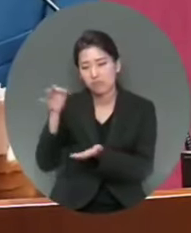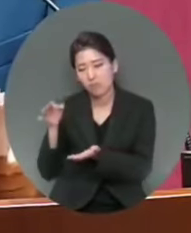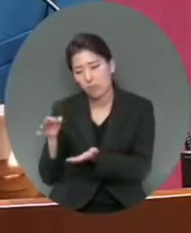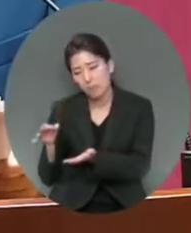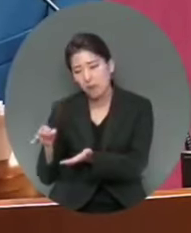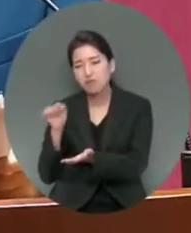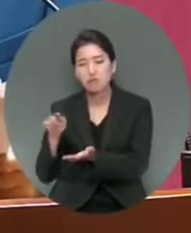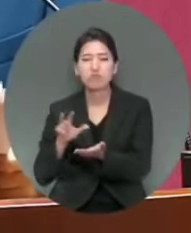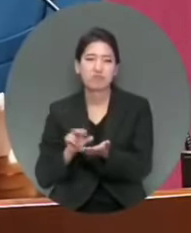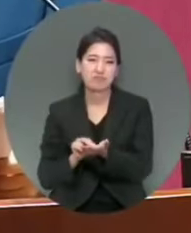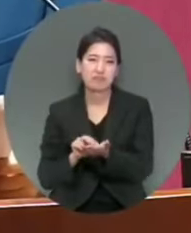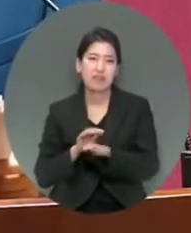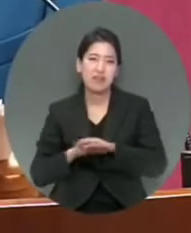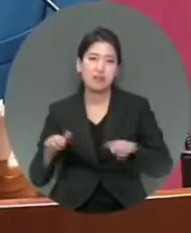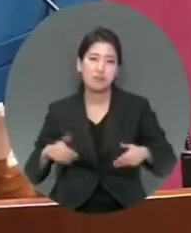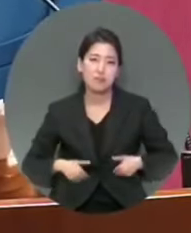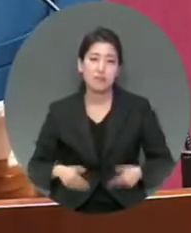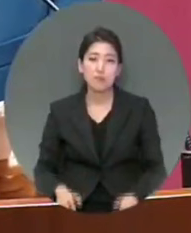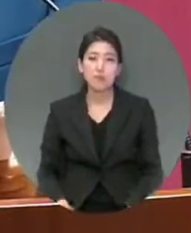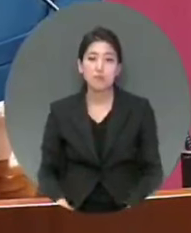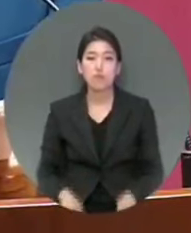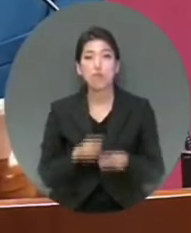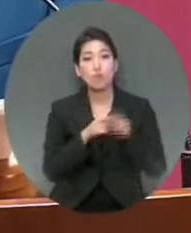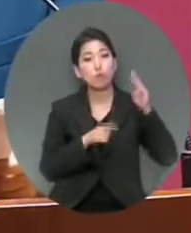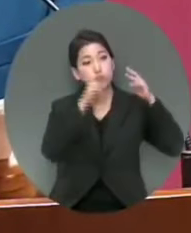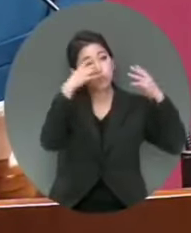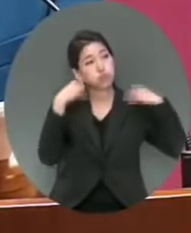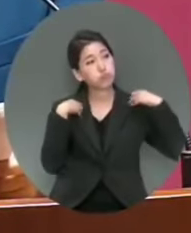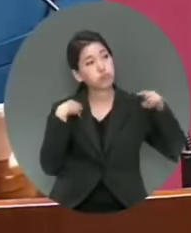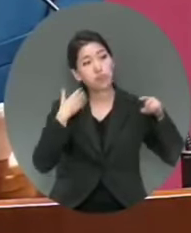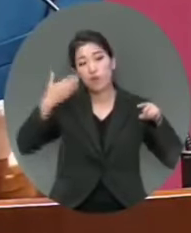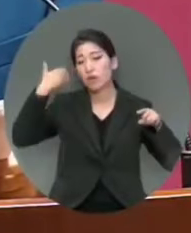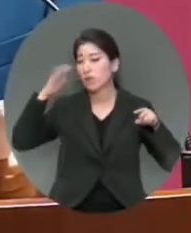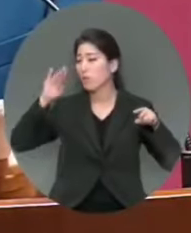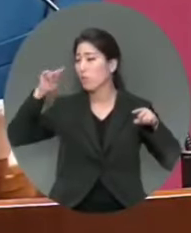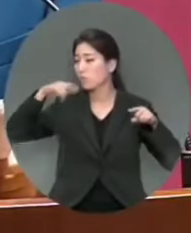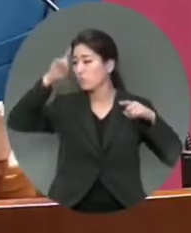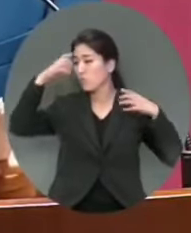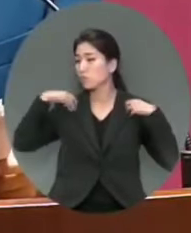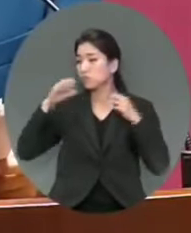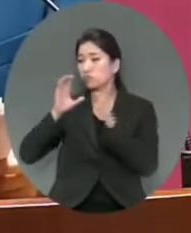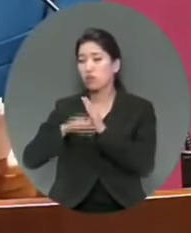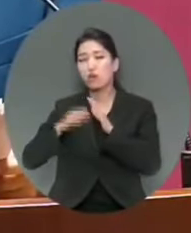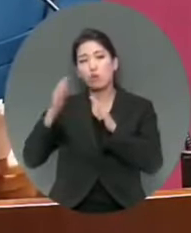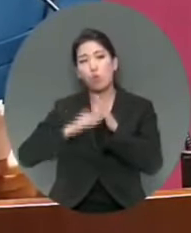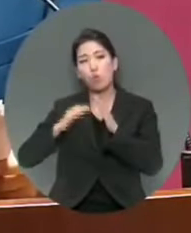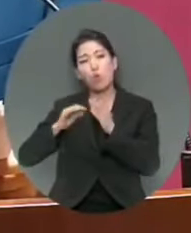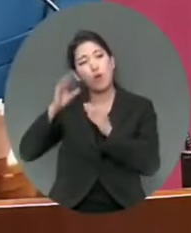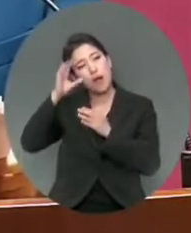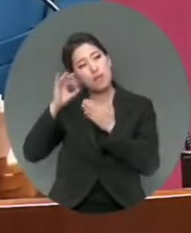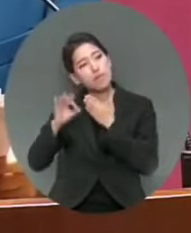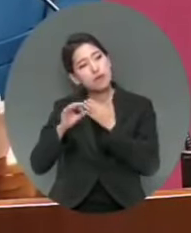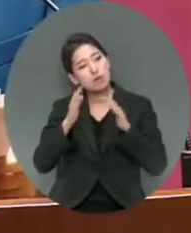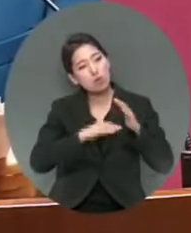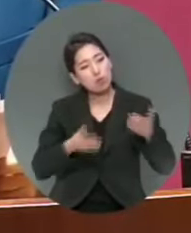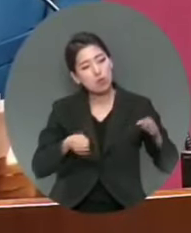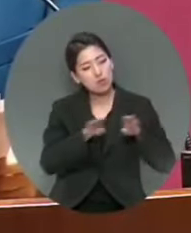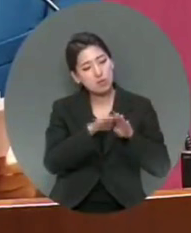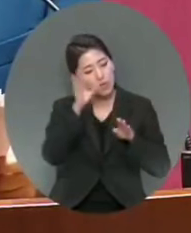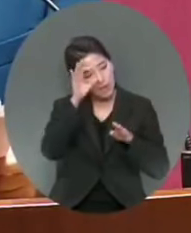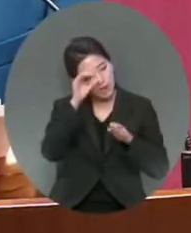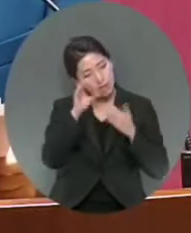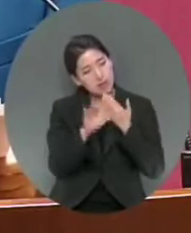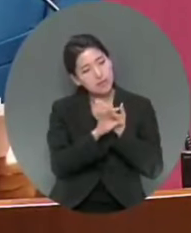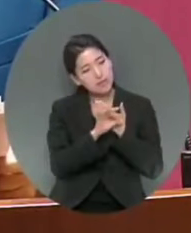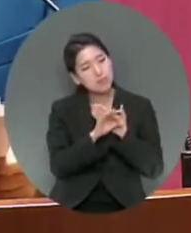역할을 할 텐데 윤석열 정부에서 과거 보수정부 시절에도 있었던 공공부문 비정규직 종합대책이나 공공부문 비정규직 고용개선